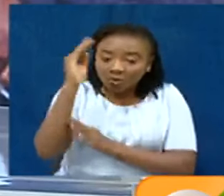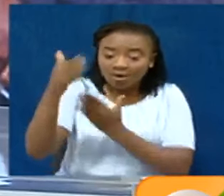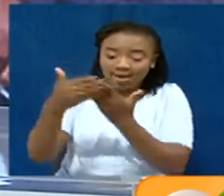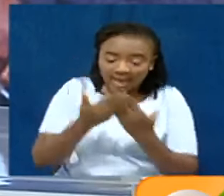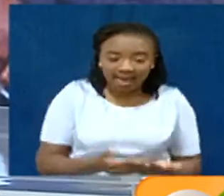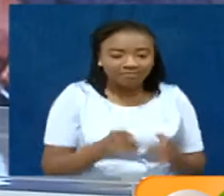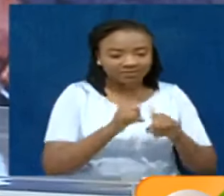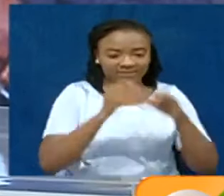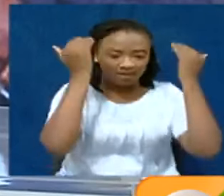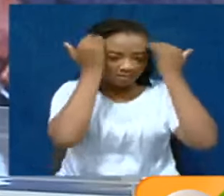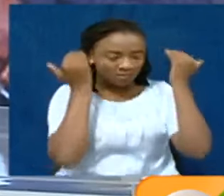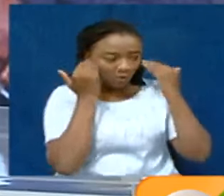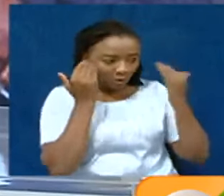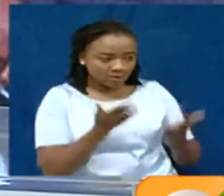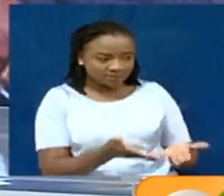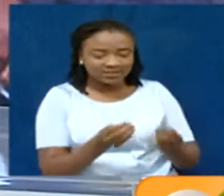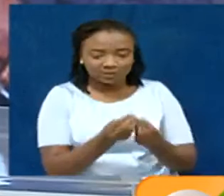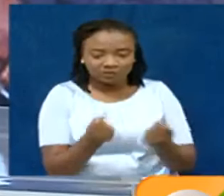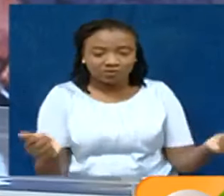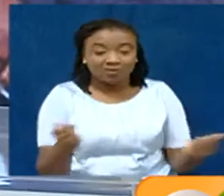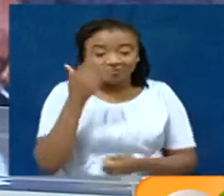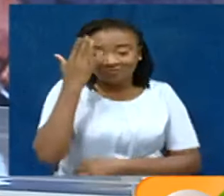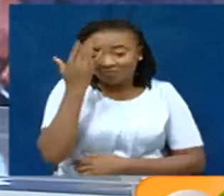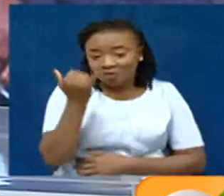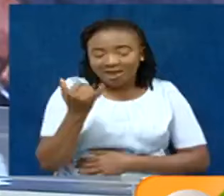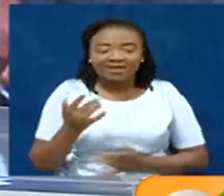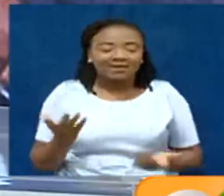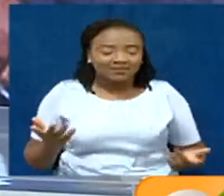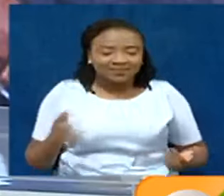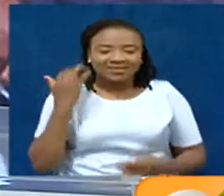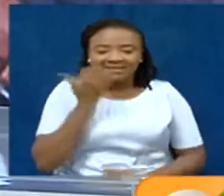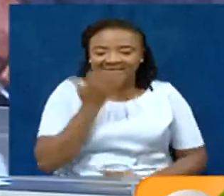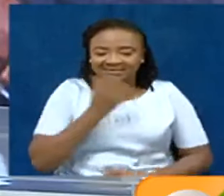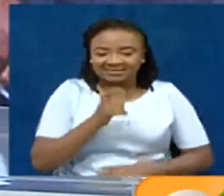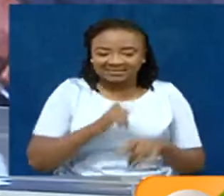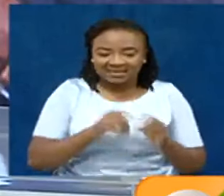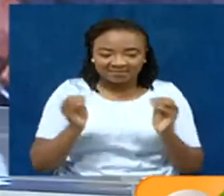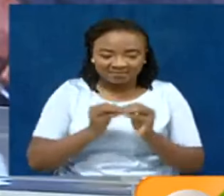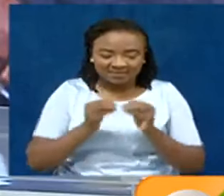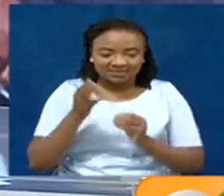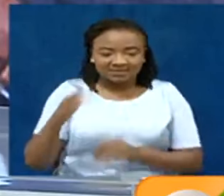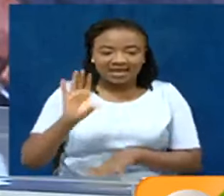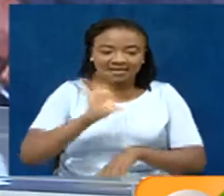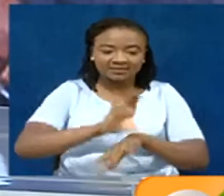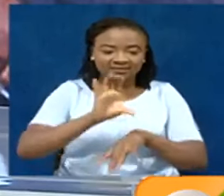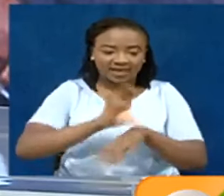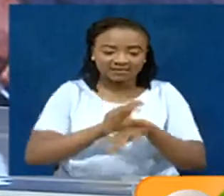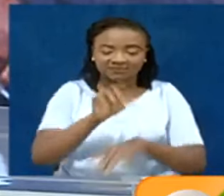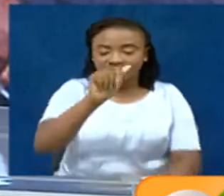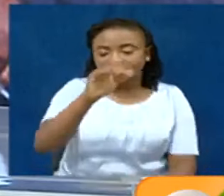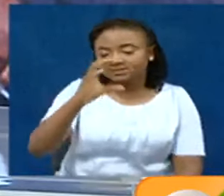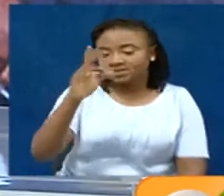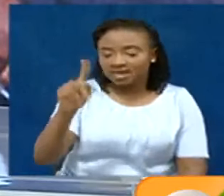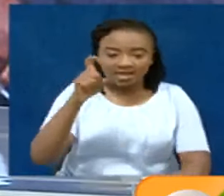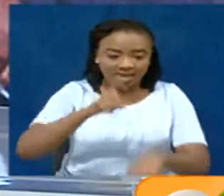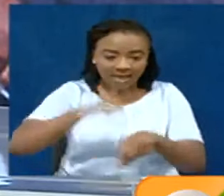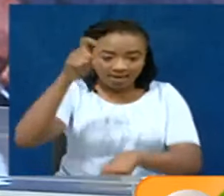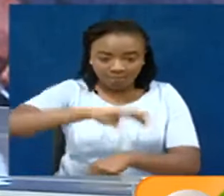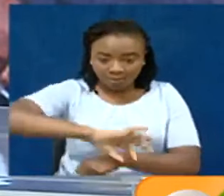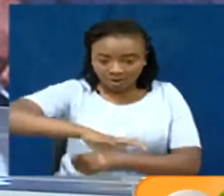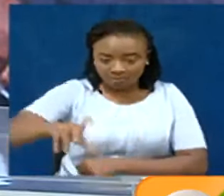kumuokoa kutokana na hoja ya kumuondoa mamlakani. Gachagua aliyehudhuria hafla katika kanisa la Kianglikana mjini Embu